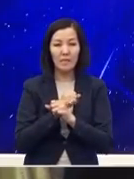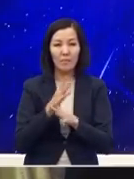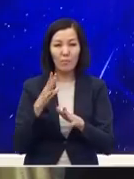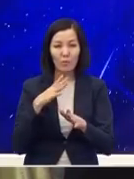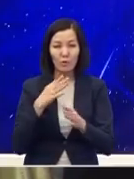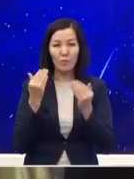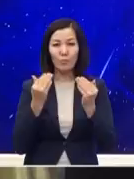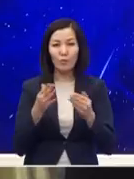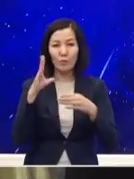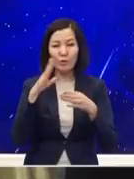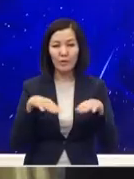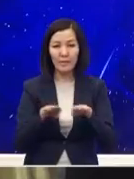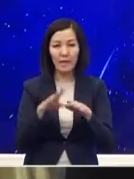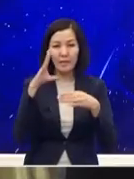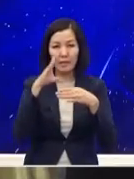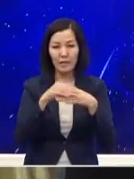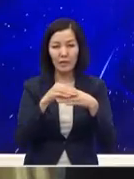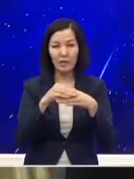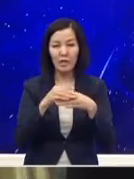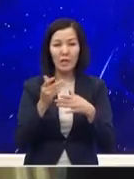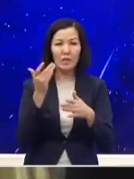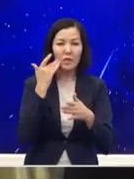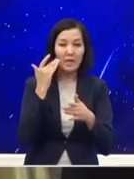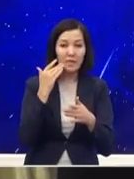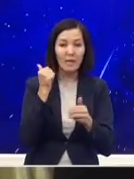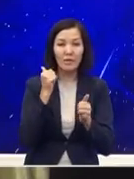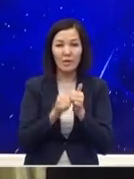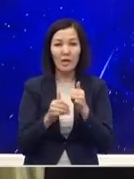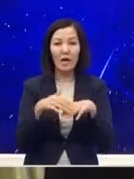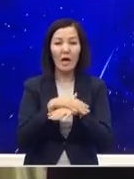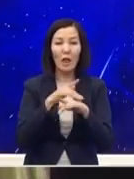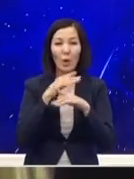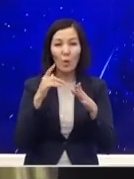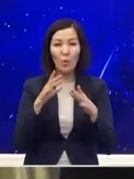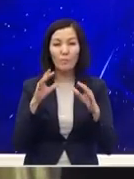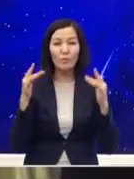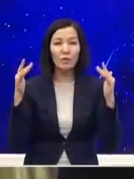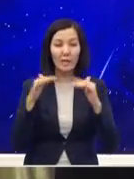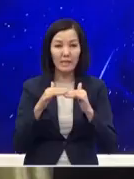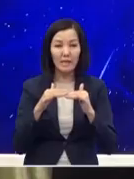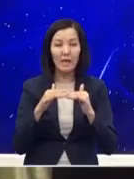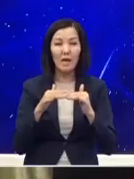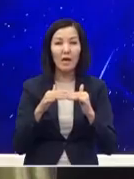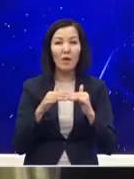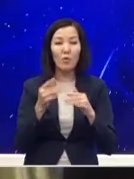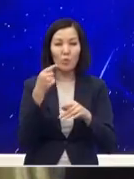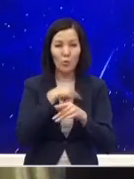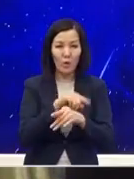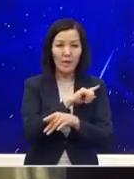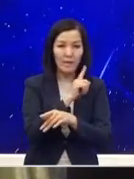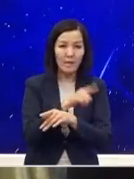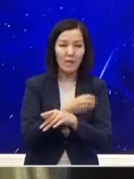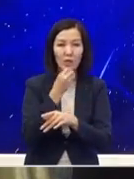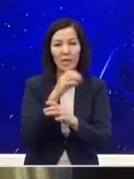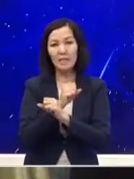енді бүгінгідей кеш жиі болып тұрса, халық көп жиналса, ол рухани азығалады, жақсы